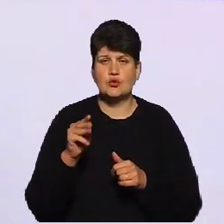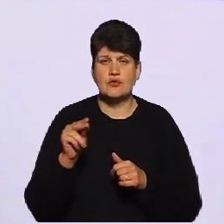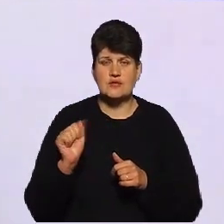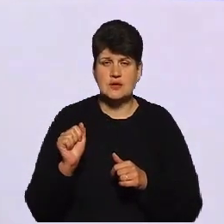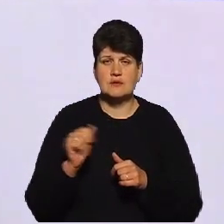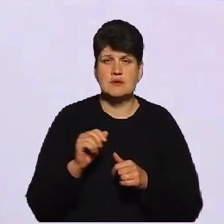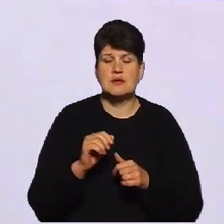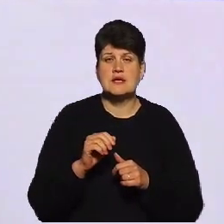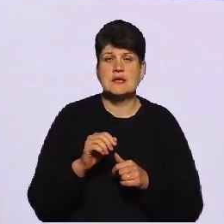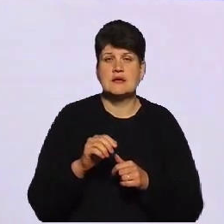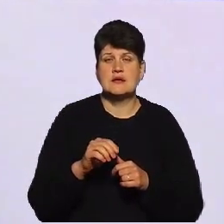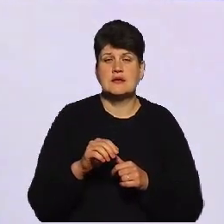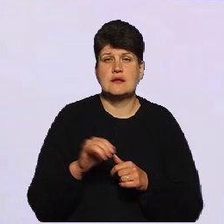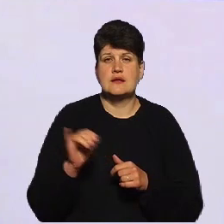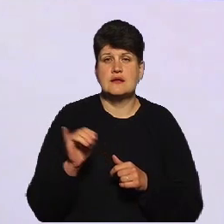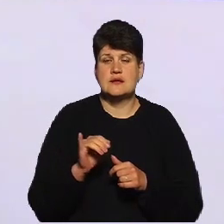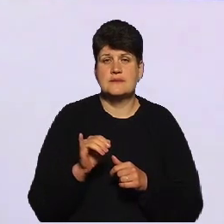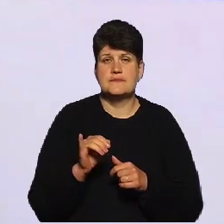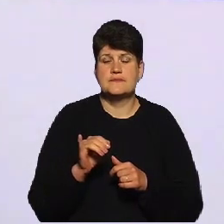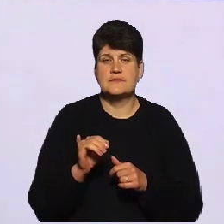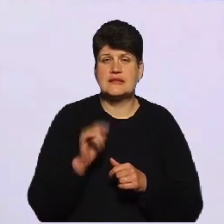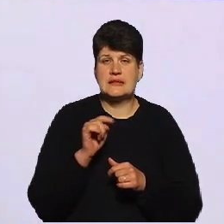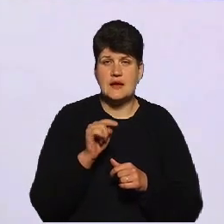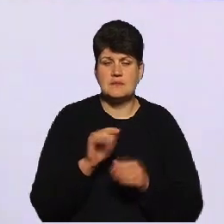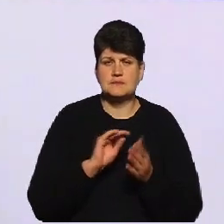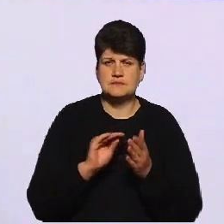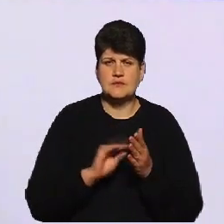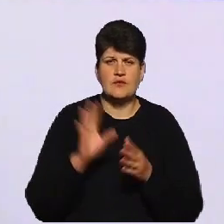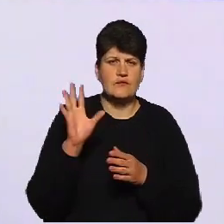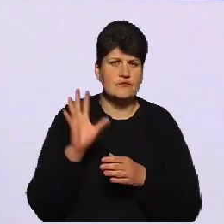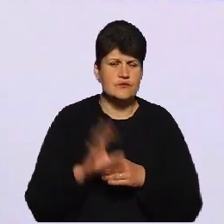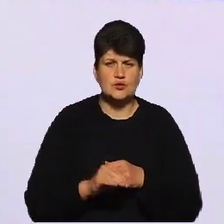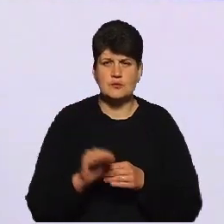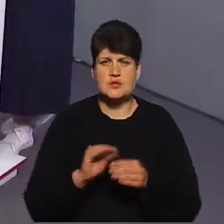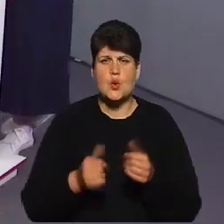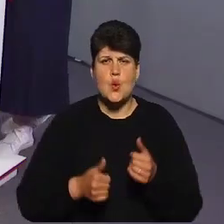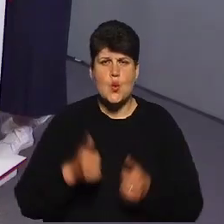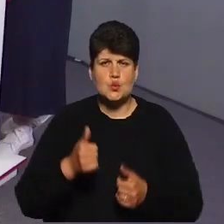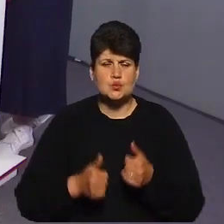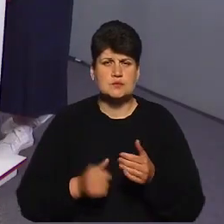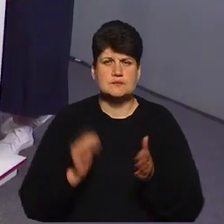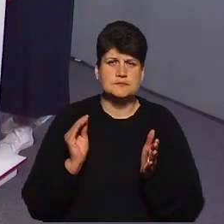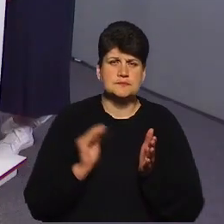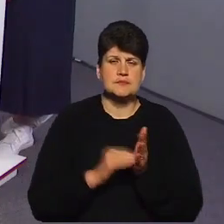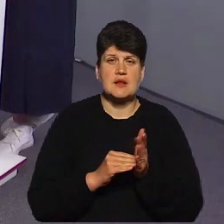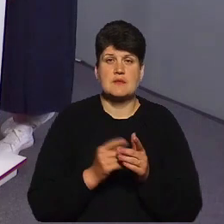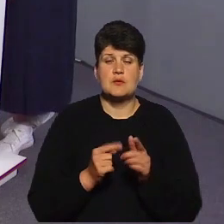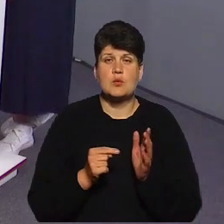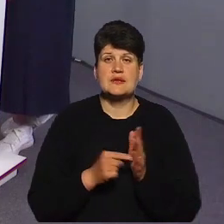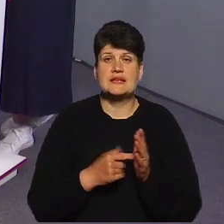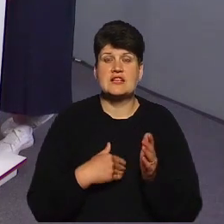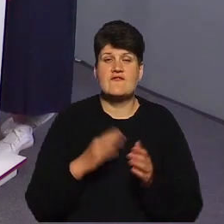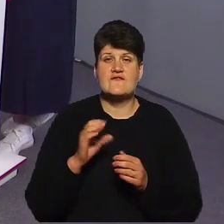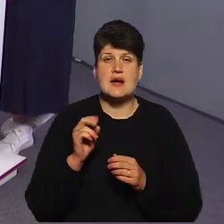Резиденсі. Там ми постимо усі опенколи, там є конкурси, або ви потрапляєте на наш веб-сайт, і вся